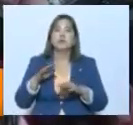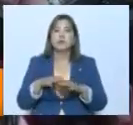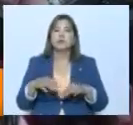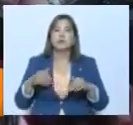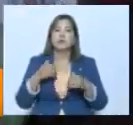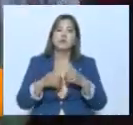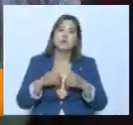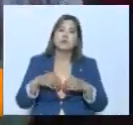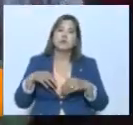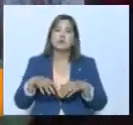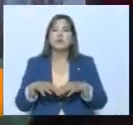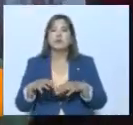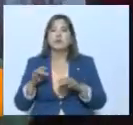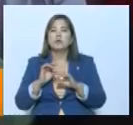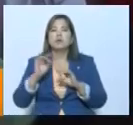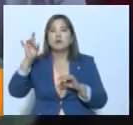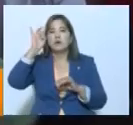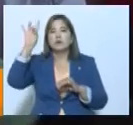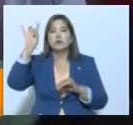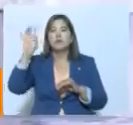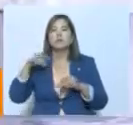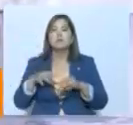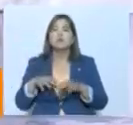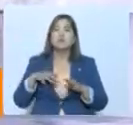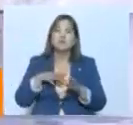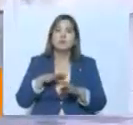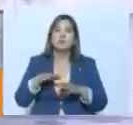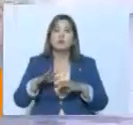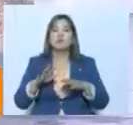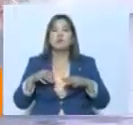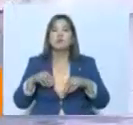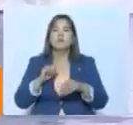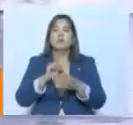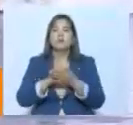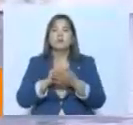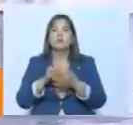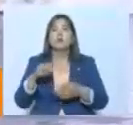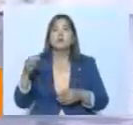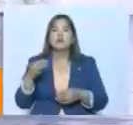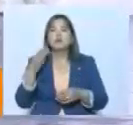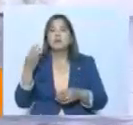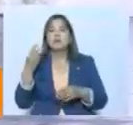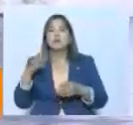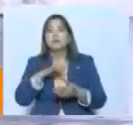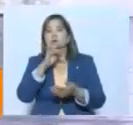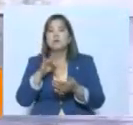Также артисты примут участие в мероприятиях, которые пройдут в следующем году в связи с остановлением октау столицы тюркского мира.